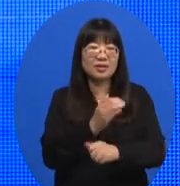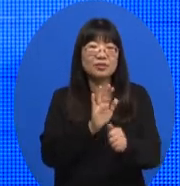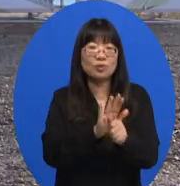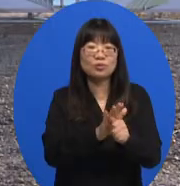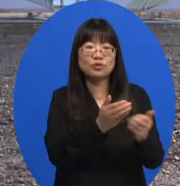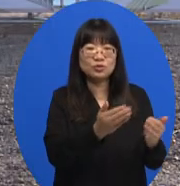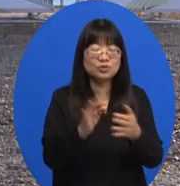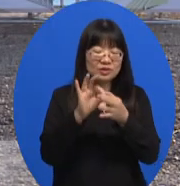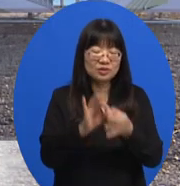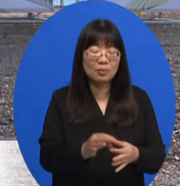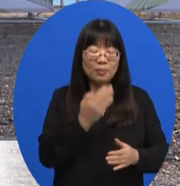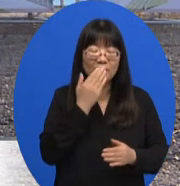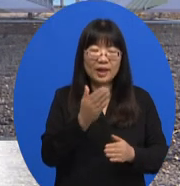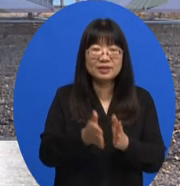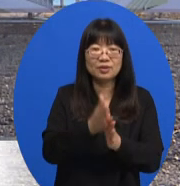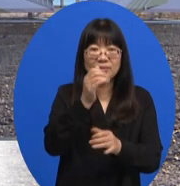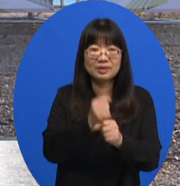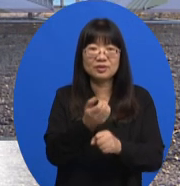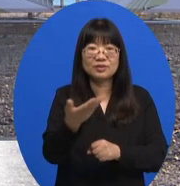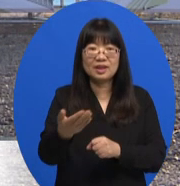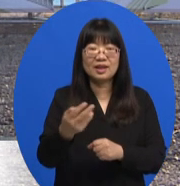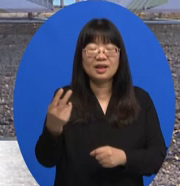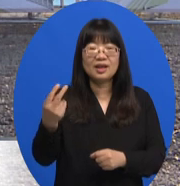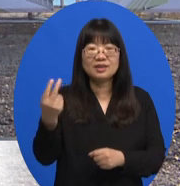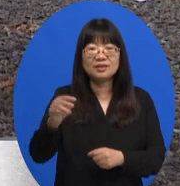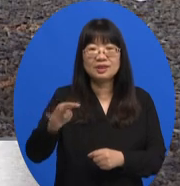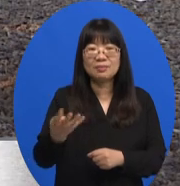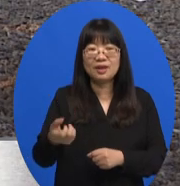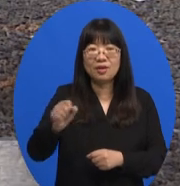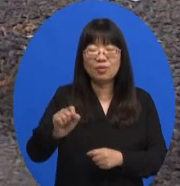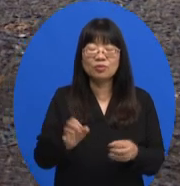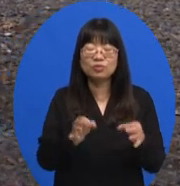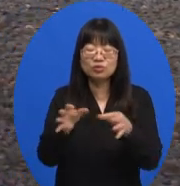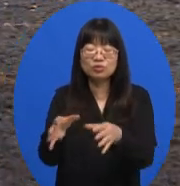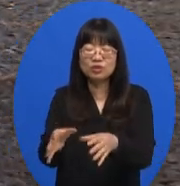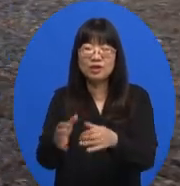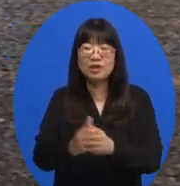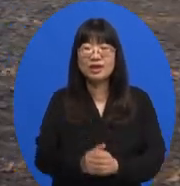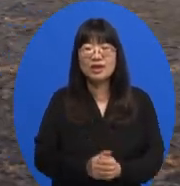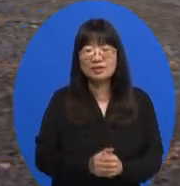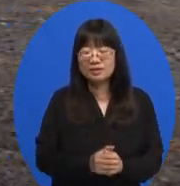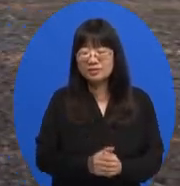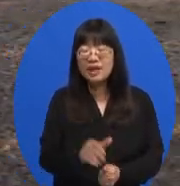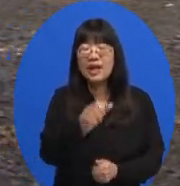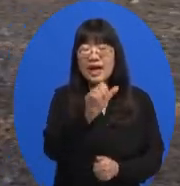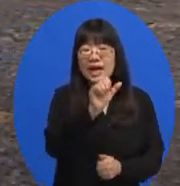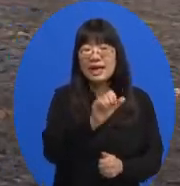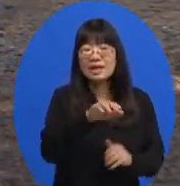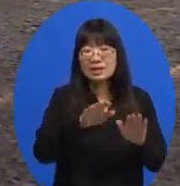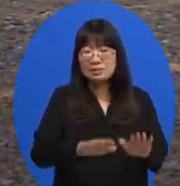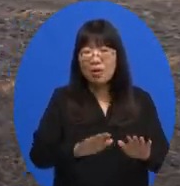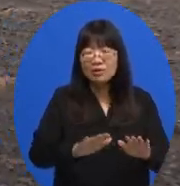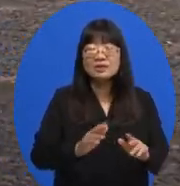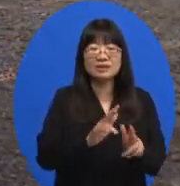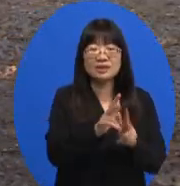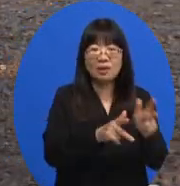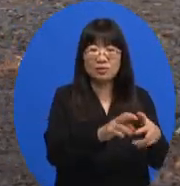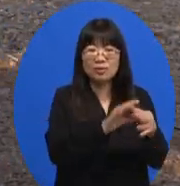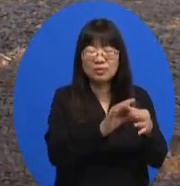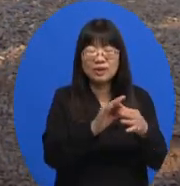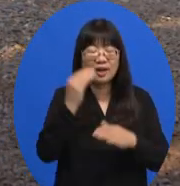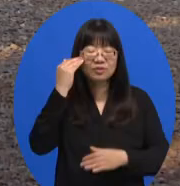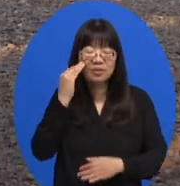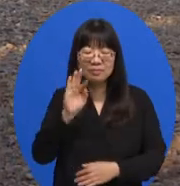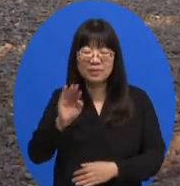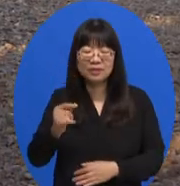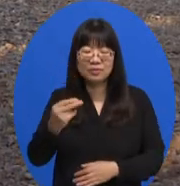하겠습니다. 총 2,400억 원이 투입되는 사업, ASML 반도체 클러스터 착공으로 대한민국 반도체의